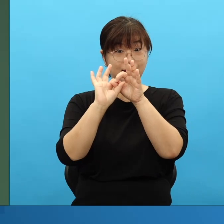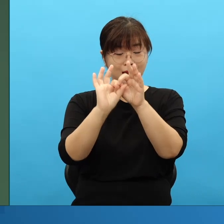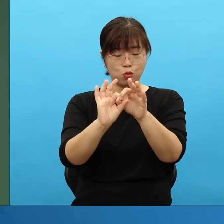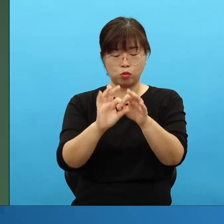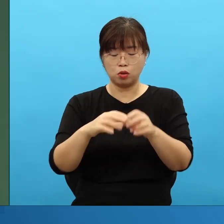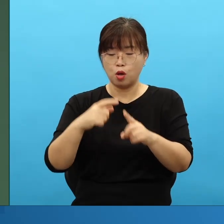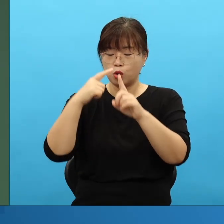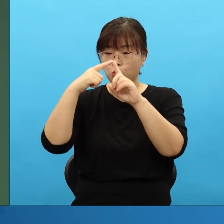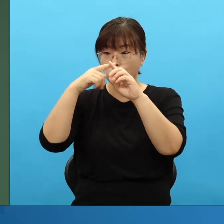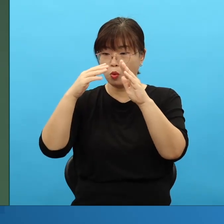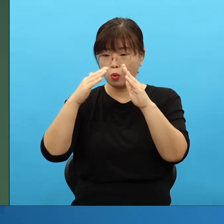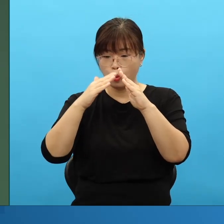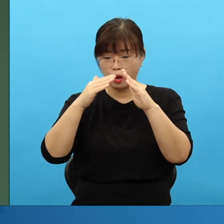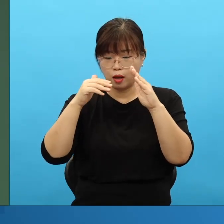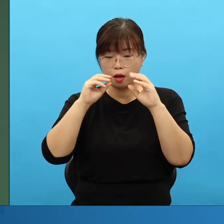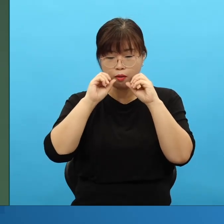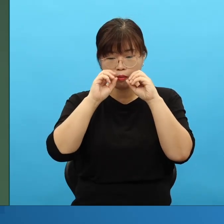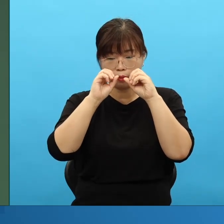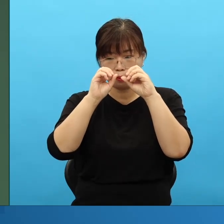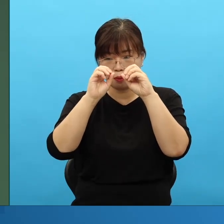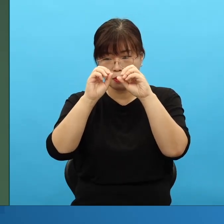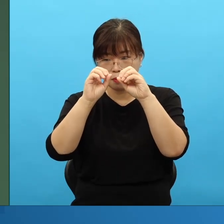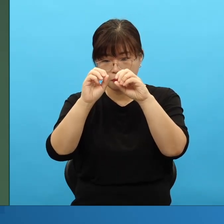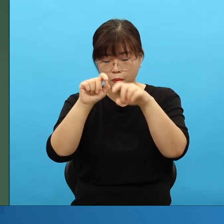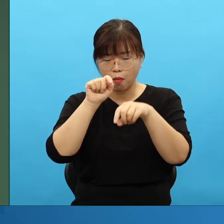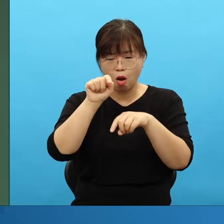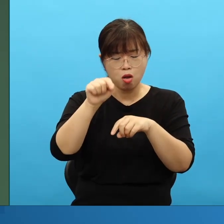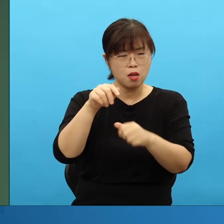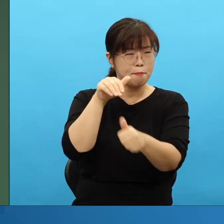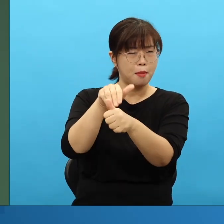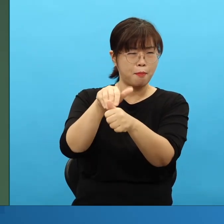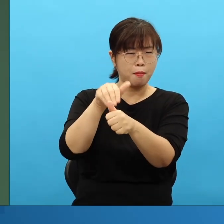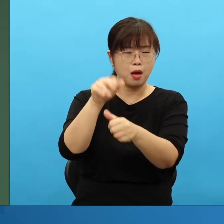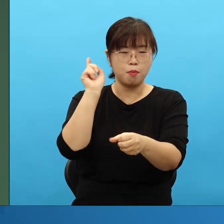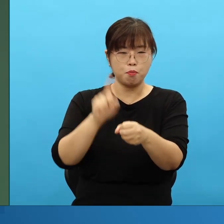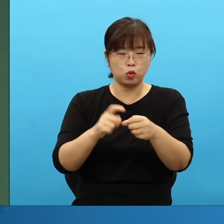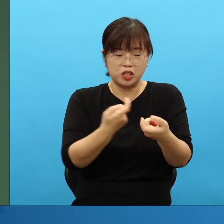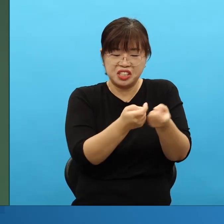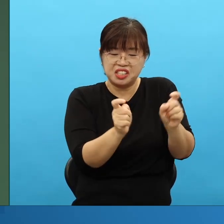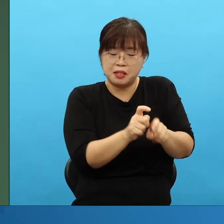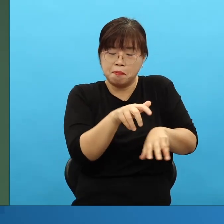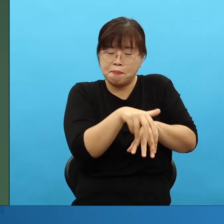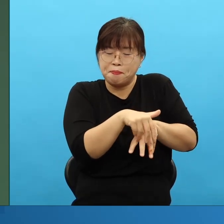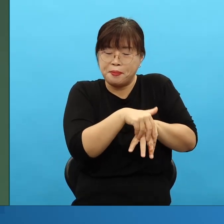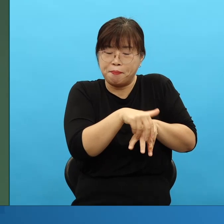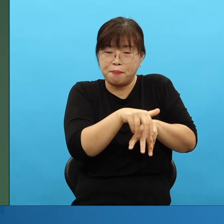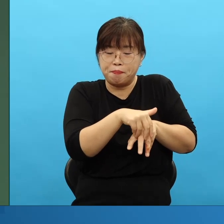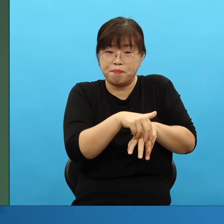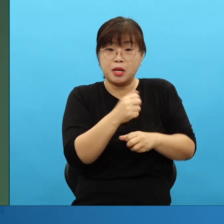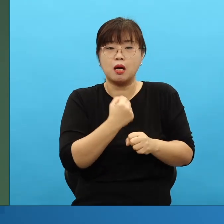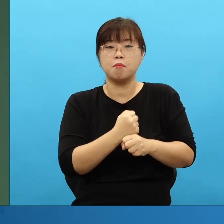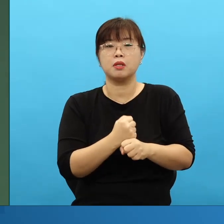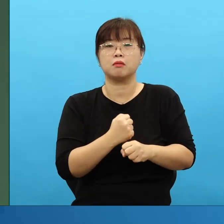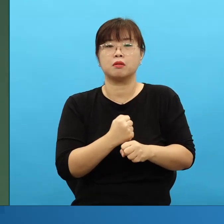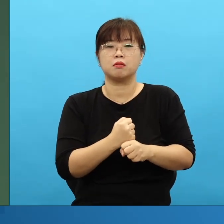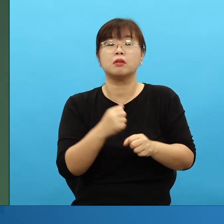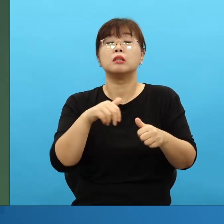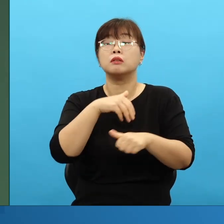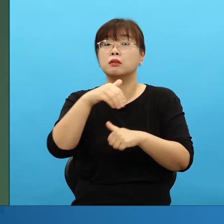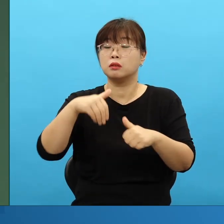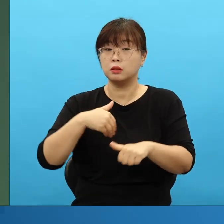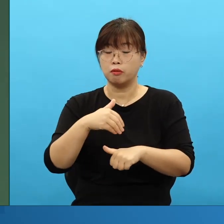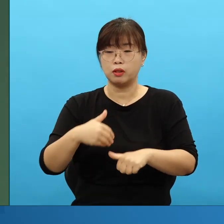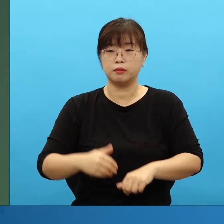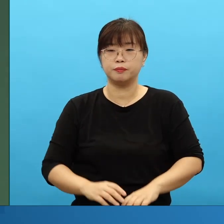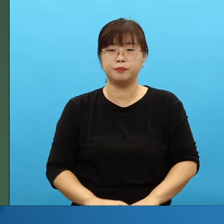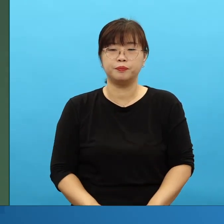even comprised these teams, specialized groups, to go out to arrest these members of the early church. 저런 상황이었습니다. It was that kind of